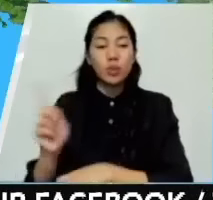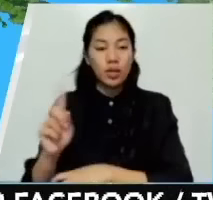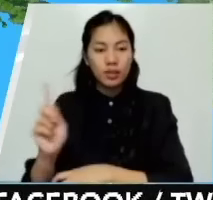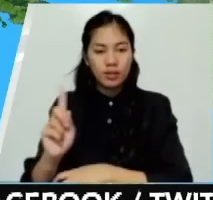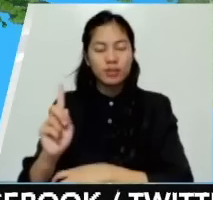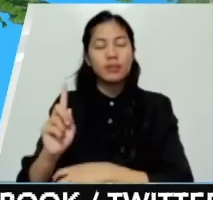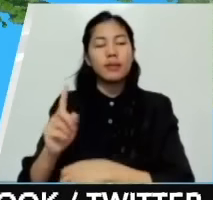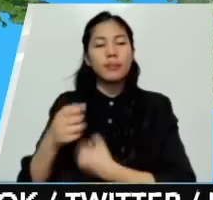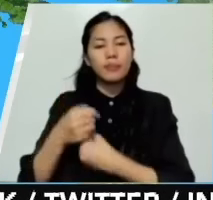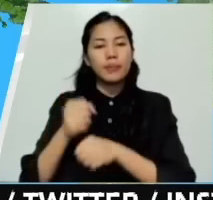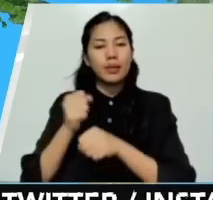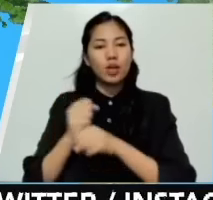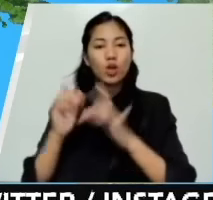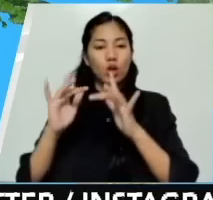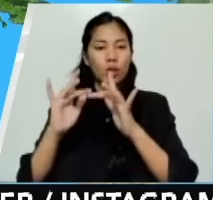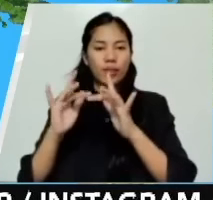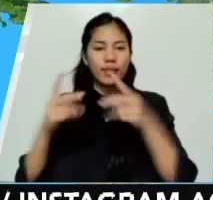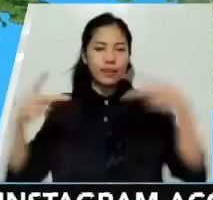could